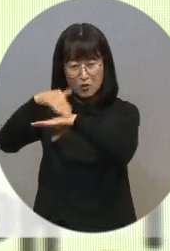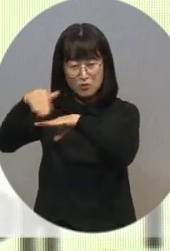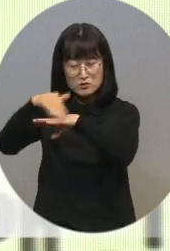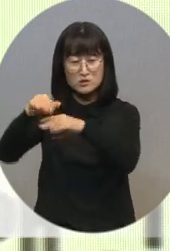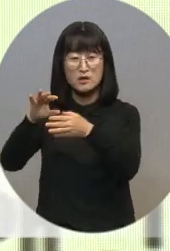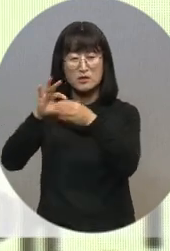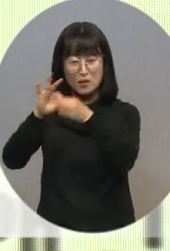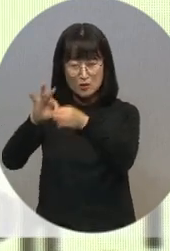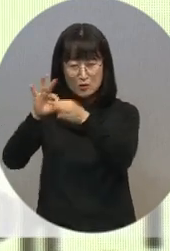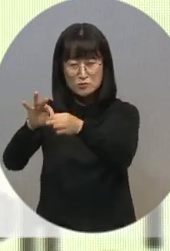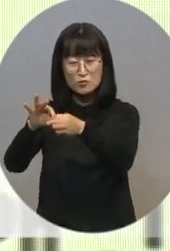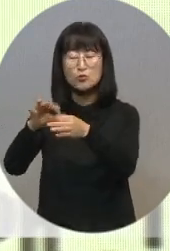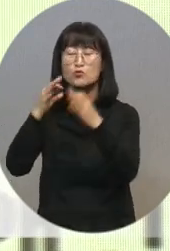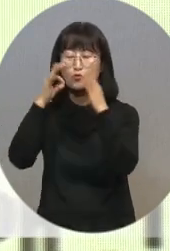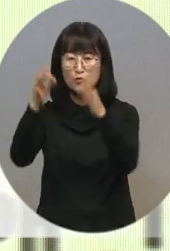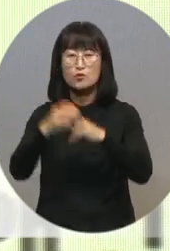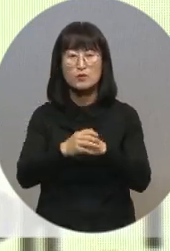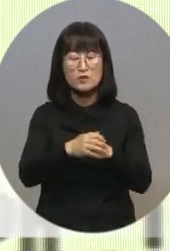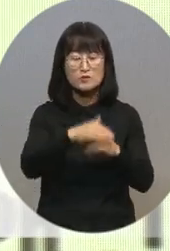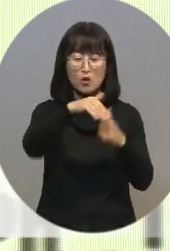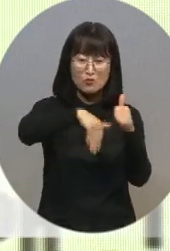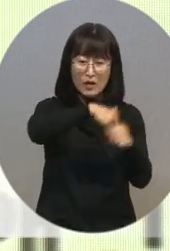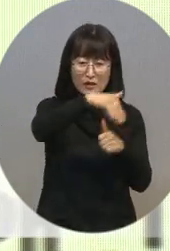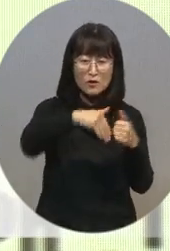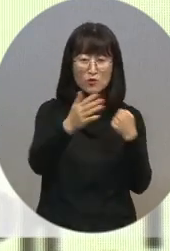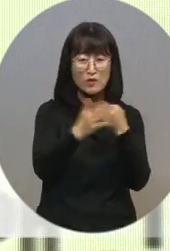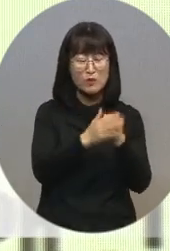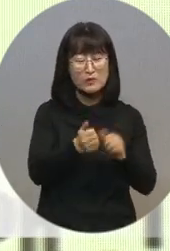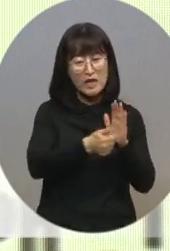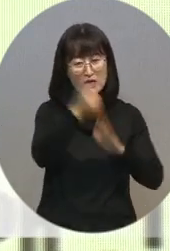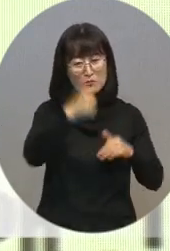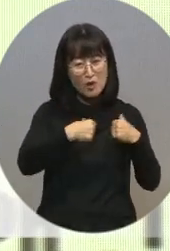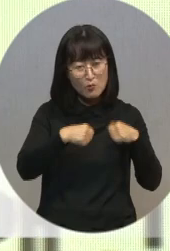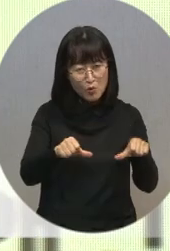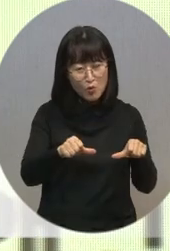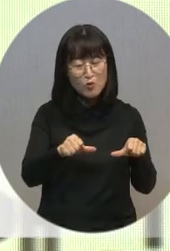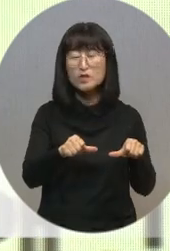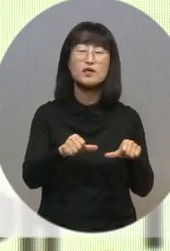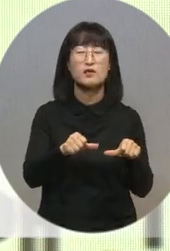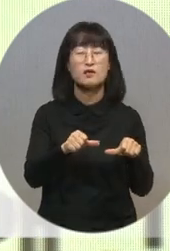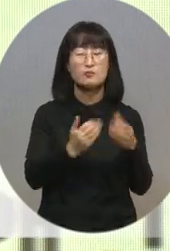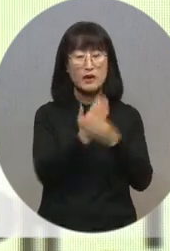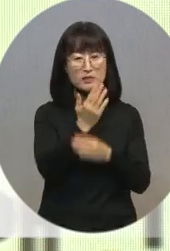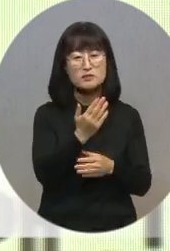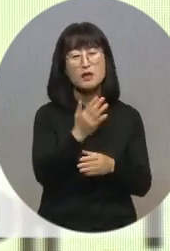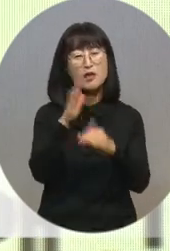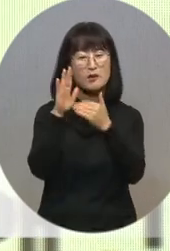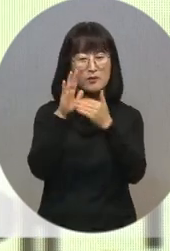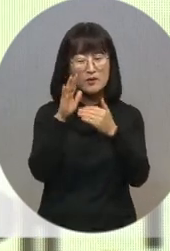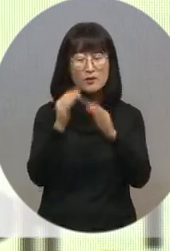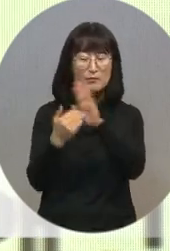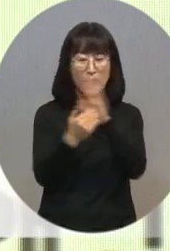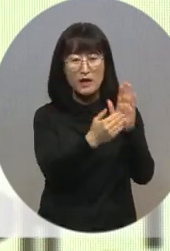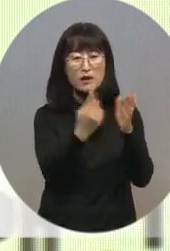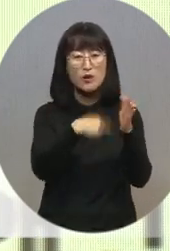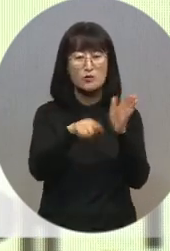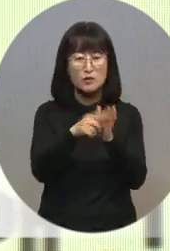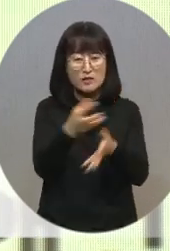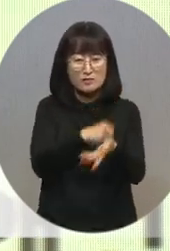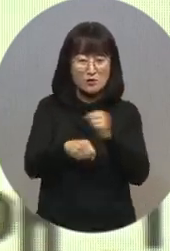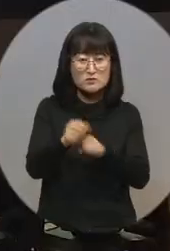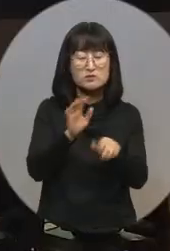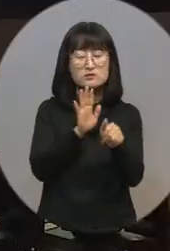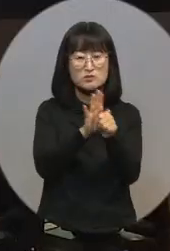있으며, 사회 물리적 환경 때문에 희망을 포기하는 일이 없도록 적극적으로